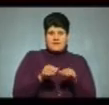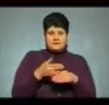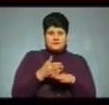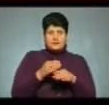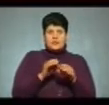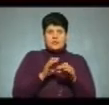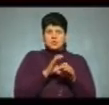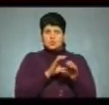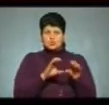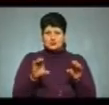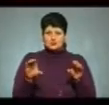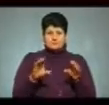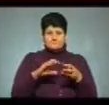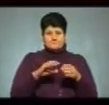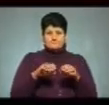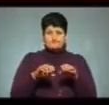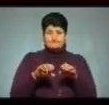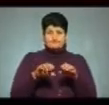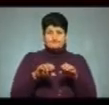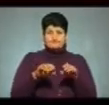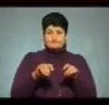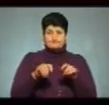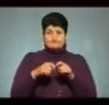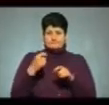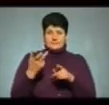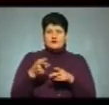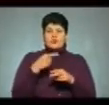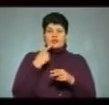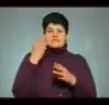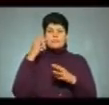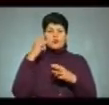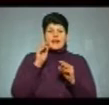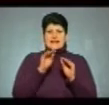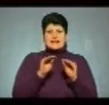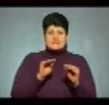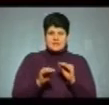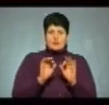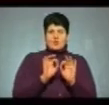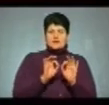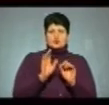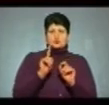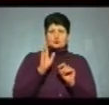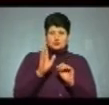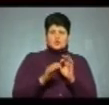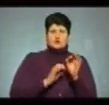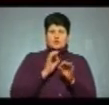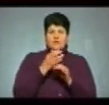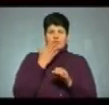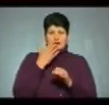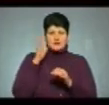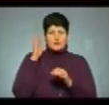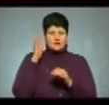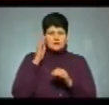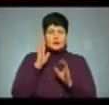на чесному слові. Встановили, вони пояснили, що то є модернізація. Пояснили, що буде цілодобова тепла вода, буде